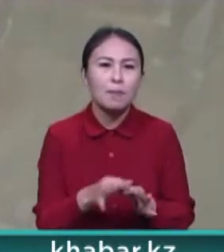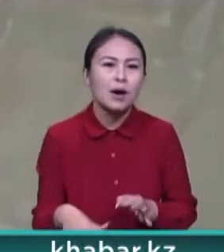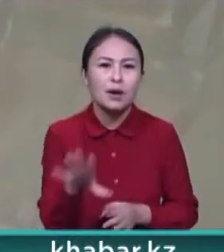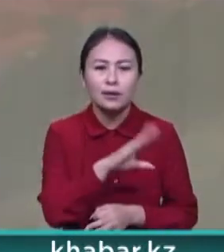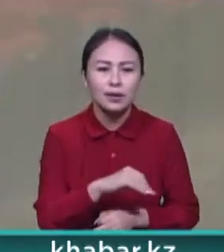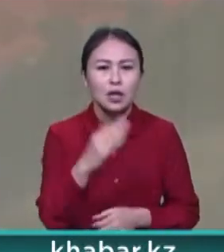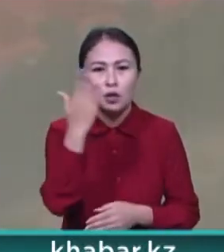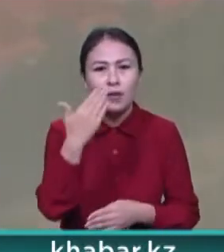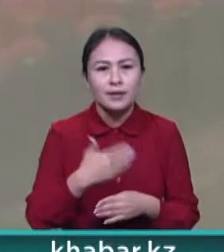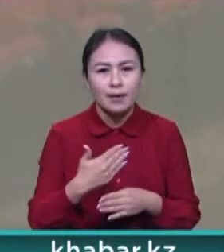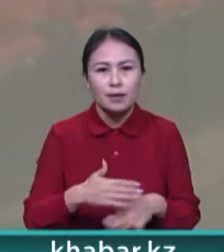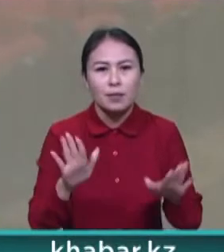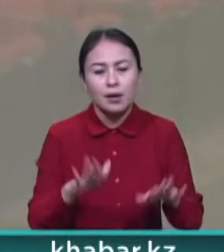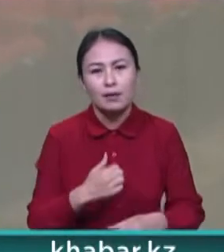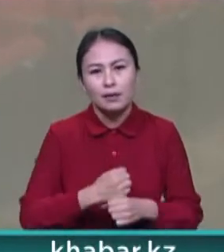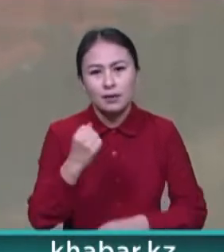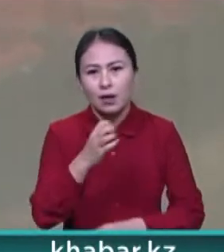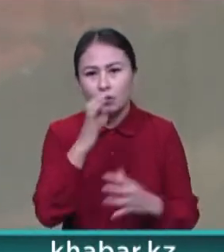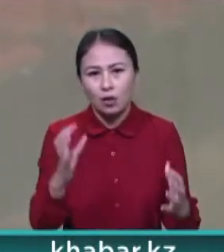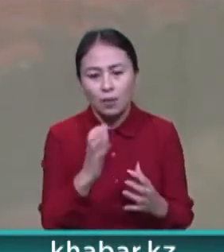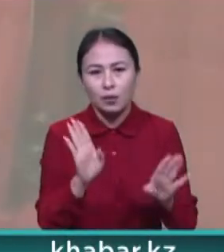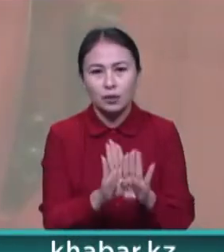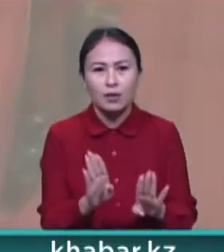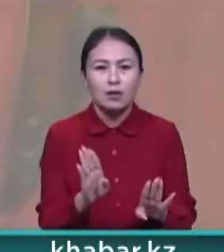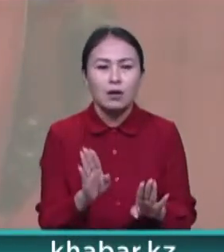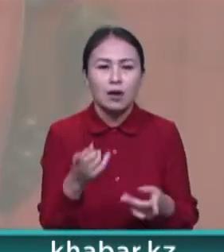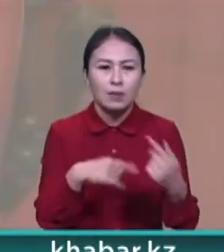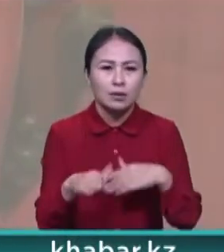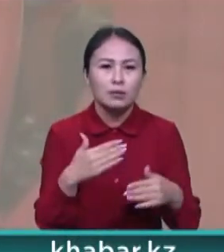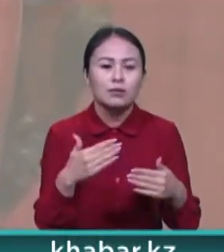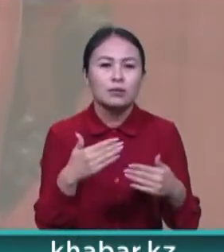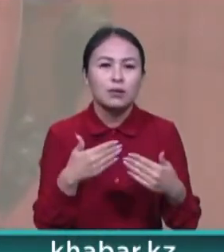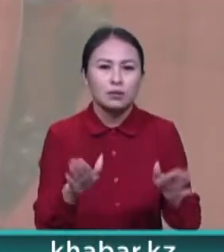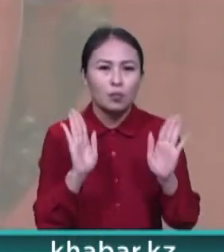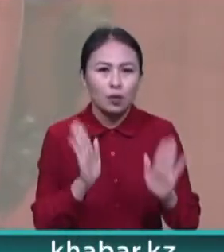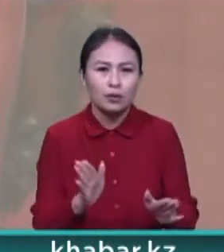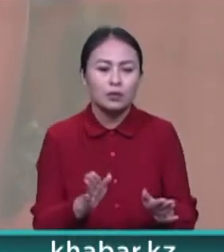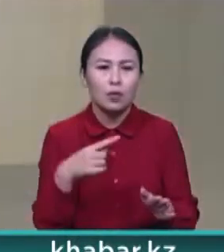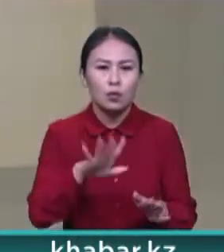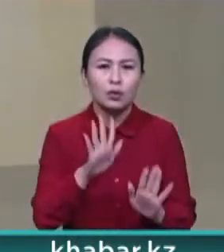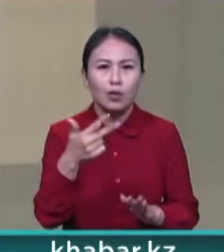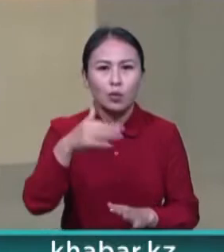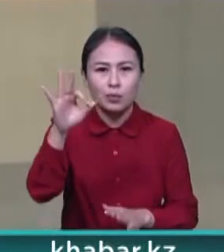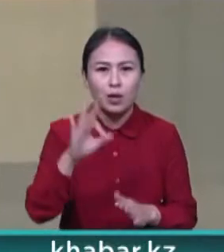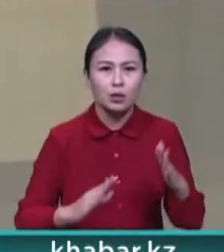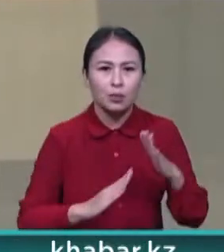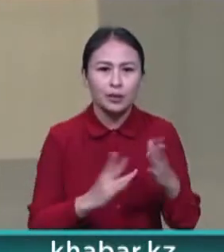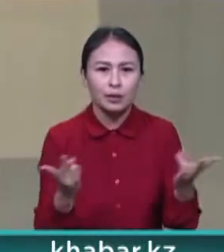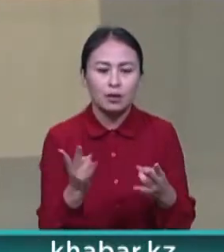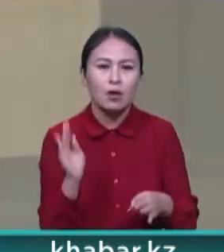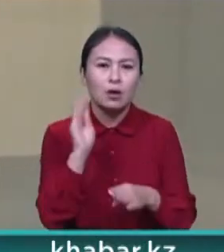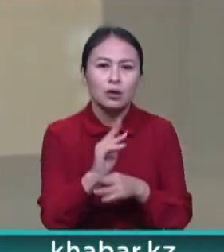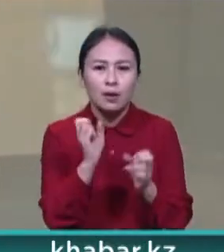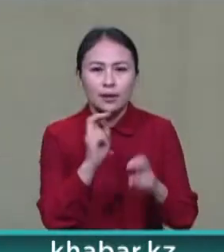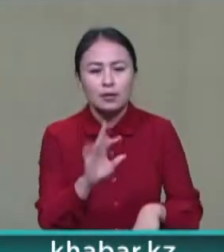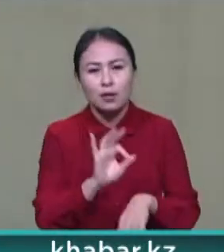барлық кинотеатр санитарлық талаптарды қатаң сақтай отыра қайта ашылады. Залдағы көрермен саны 30%-тен аспа. Алайда